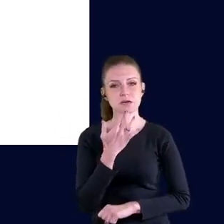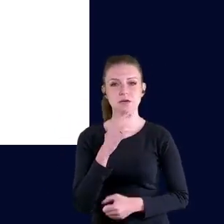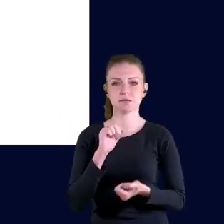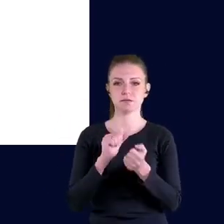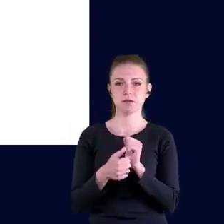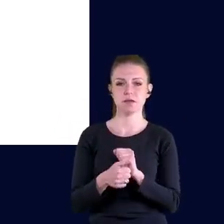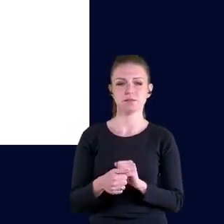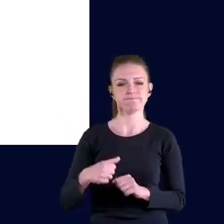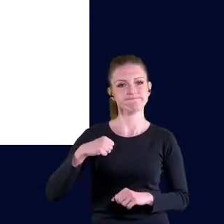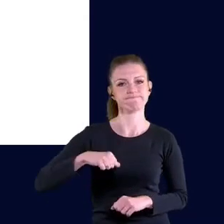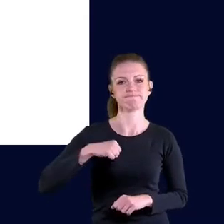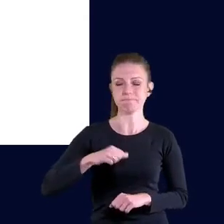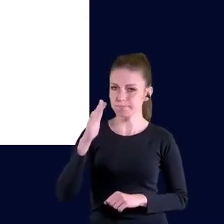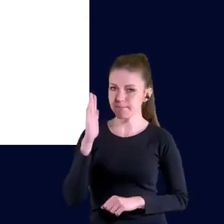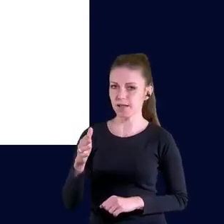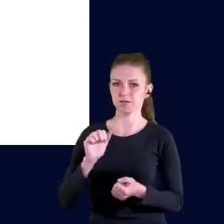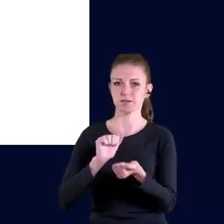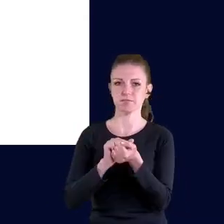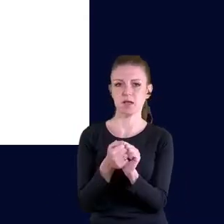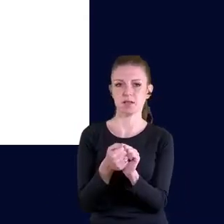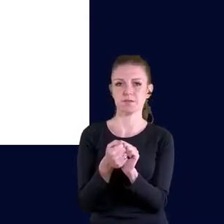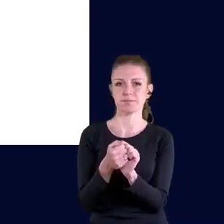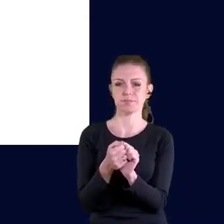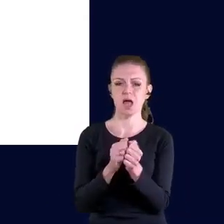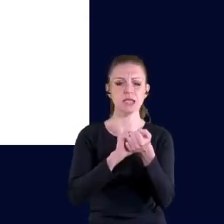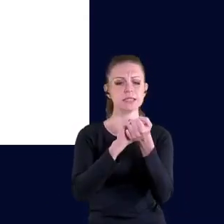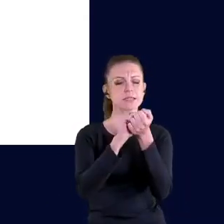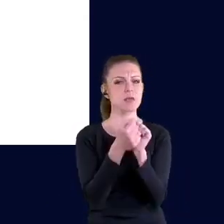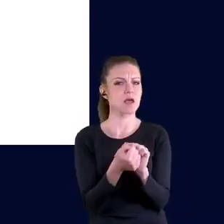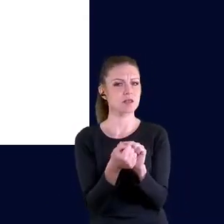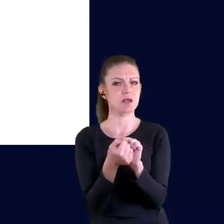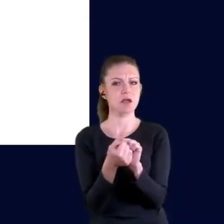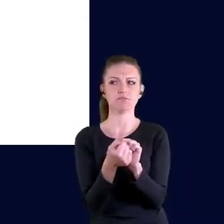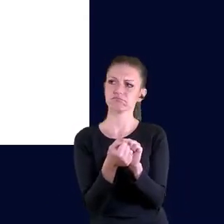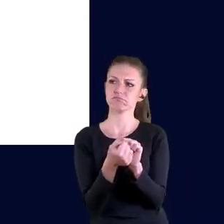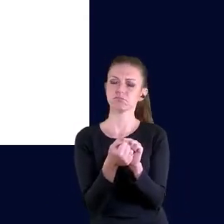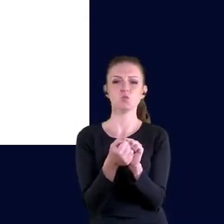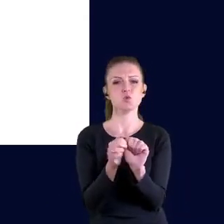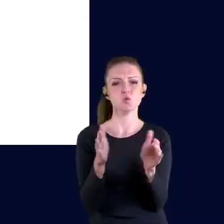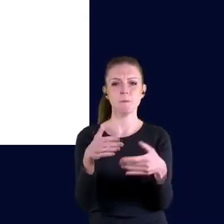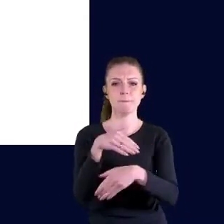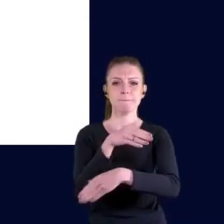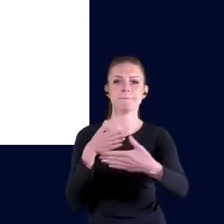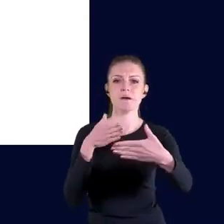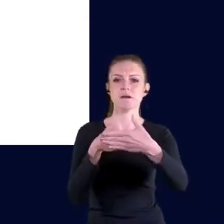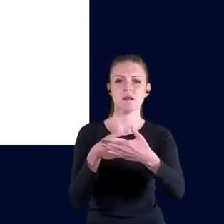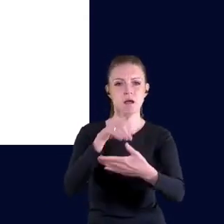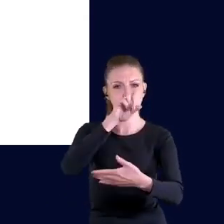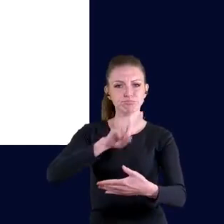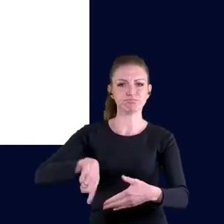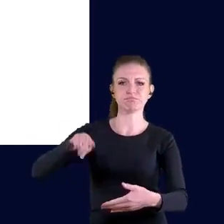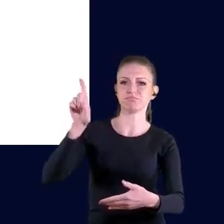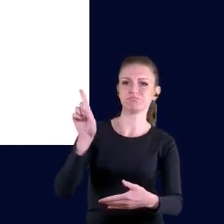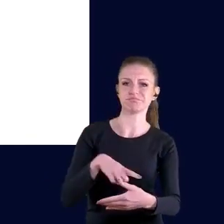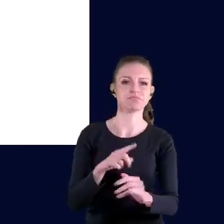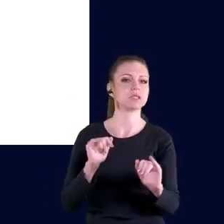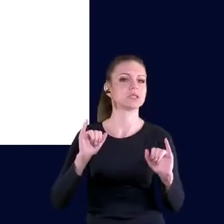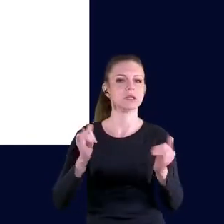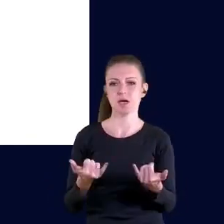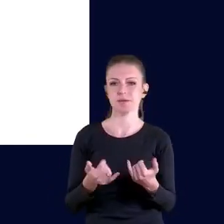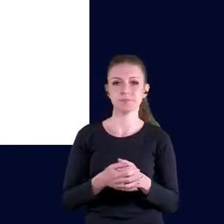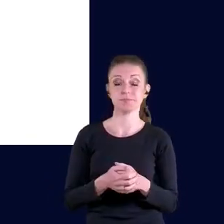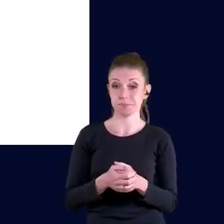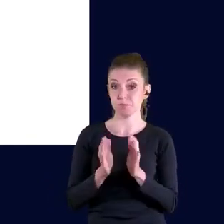Czym może być taka zmiana co to znaczy zniesienie barier poprzez projektowanie uniwersalne